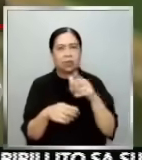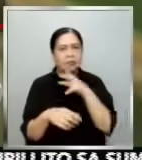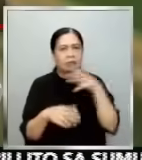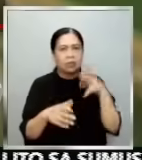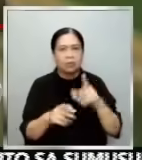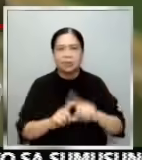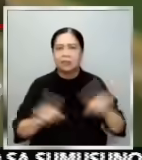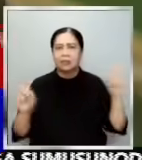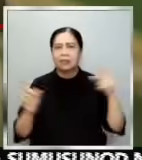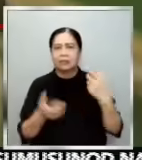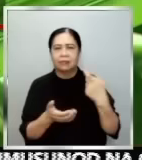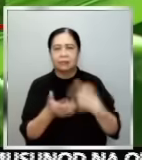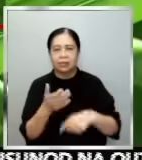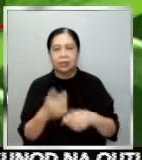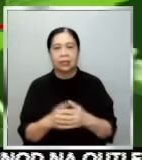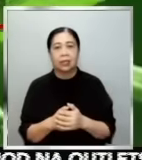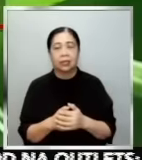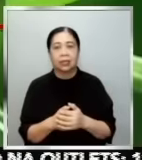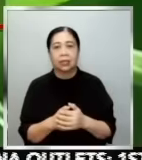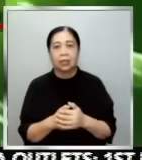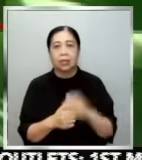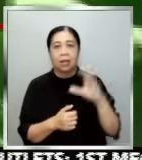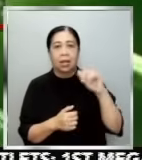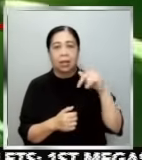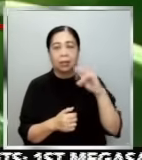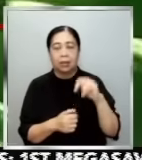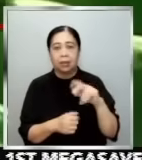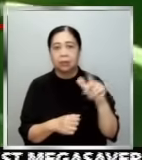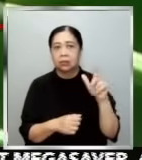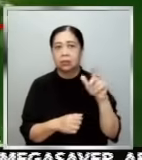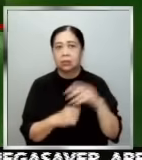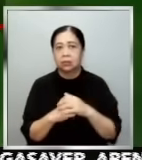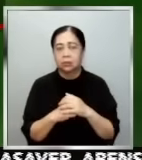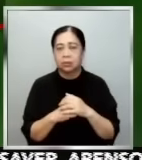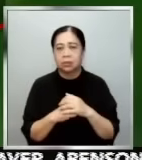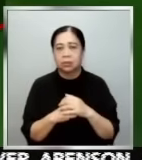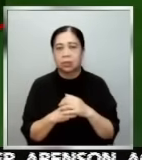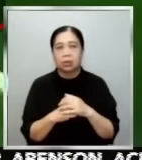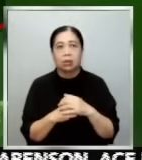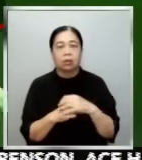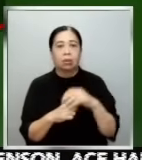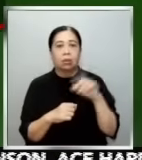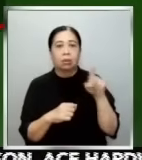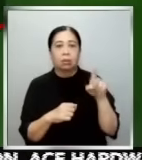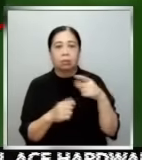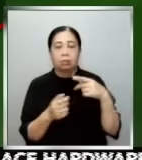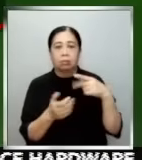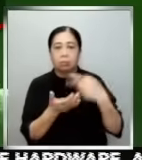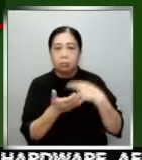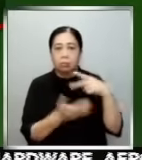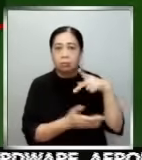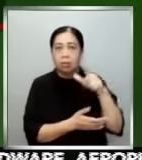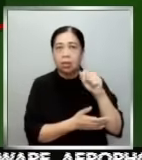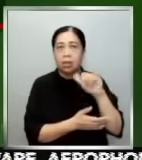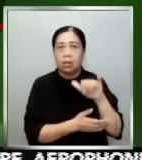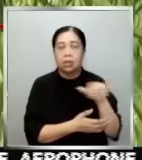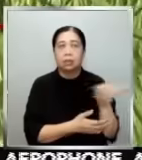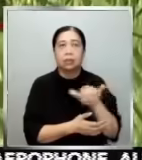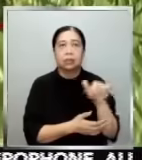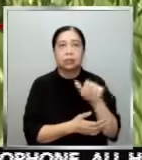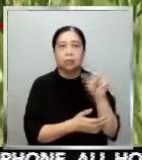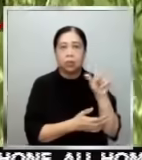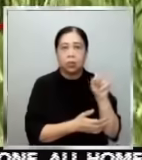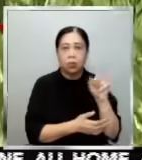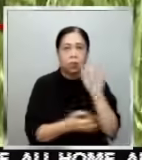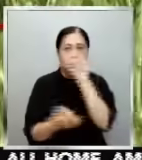sa kalapan ay 2150 ang isang kilo ng ah palay Ganun din sa Iloilo at